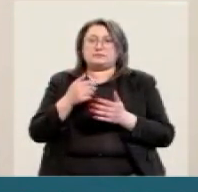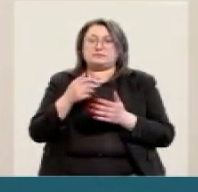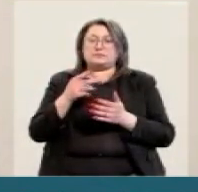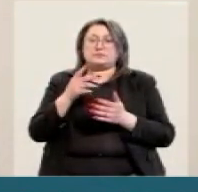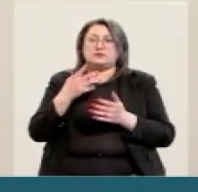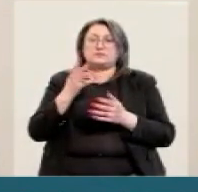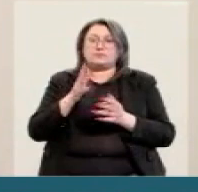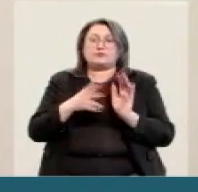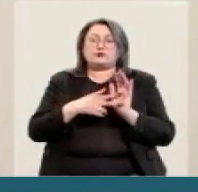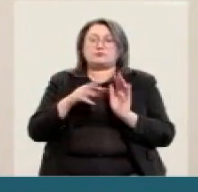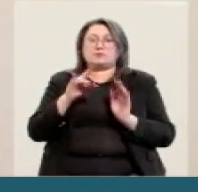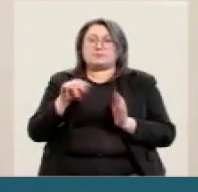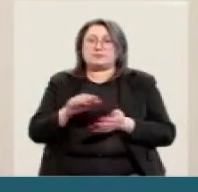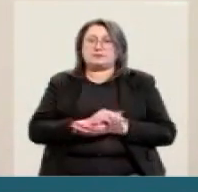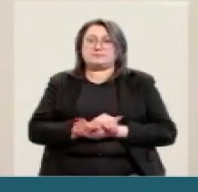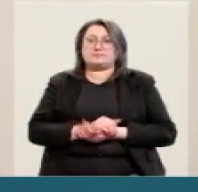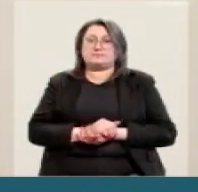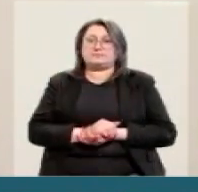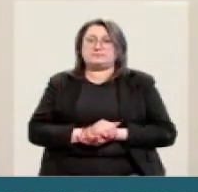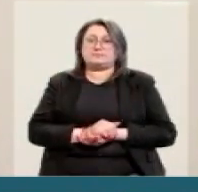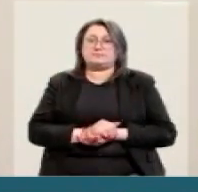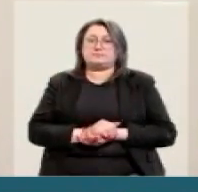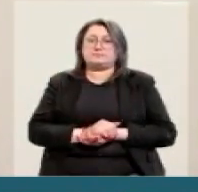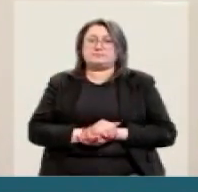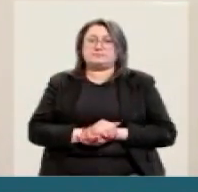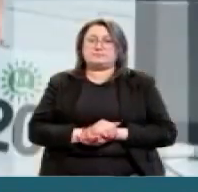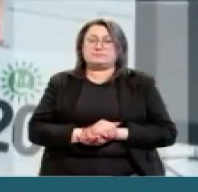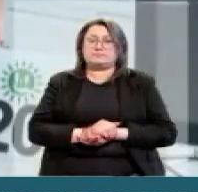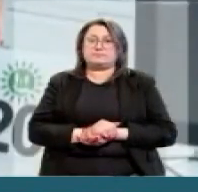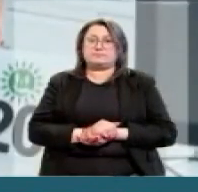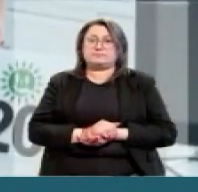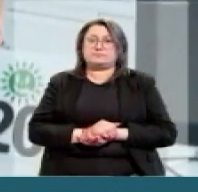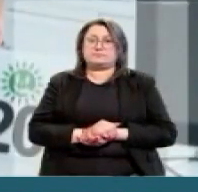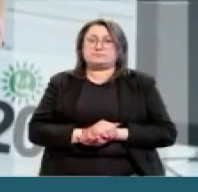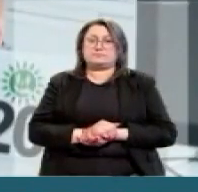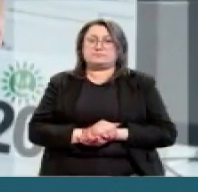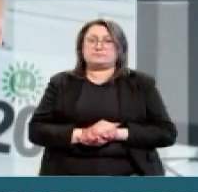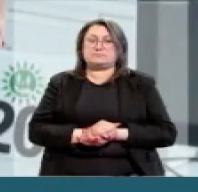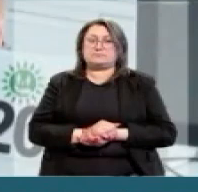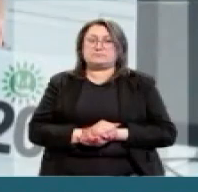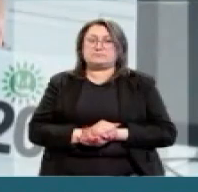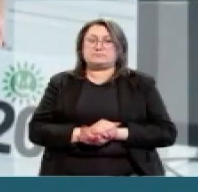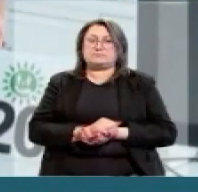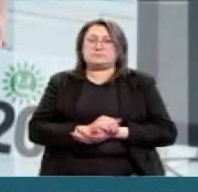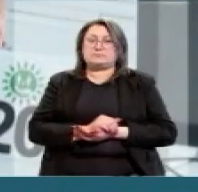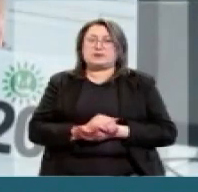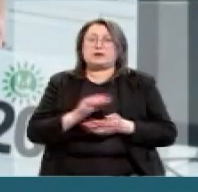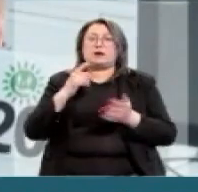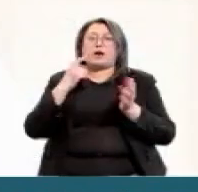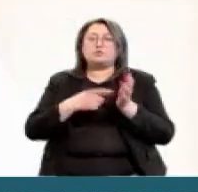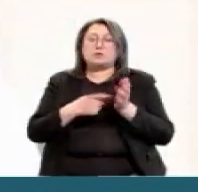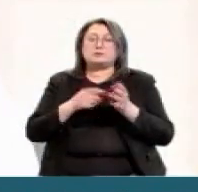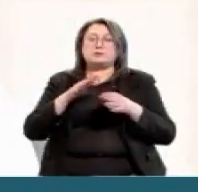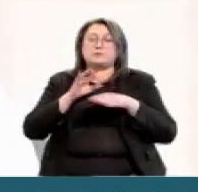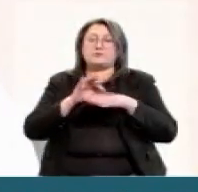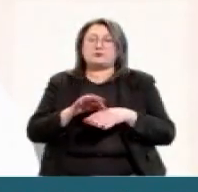8 есептік айлық көрсеткіш, яғни 27600 теңгені құрайды. Көрсетілген қызметті алушылар тікелей бөлім мамандарына жүгінген